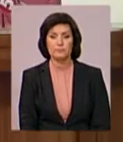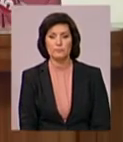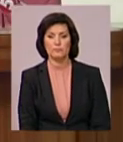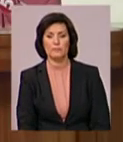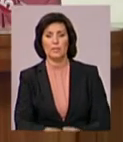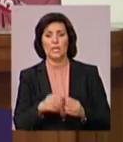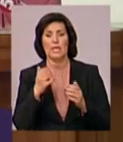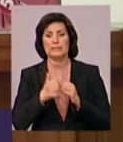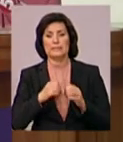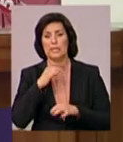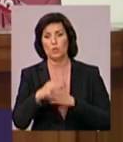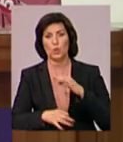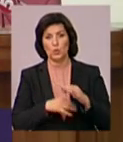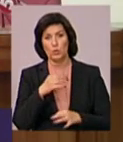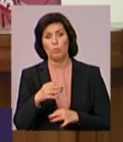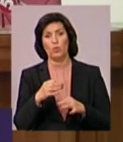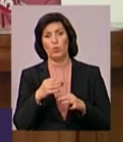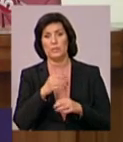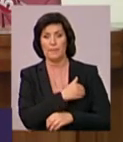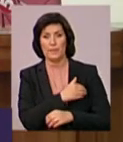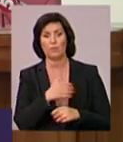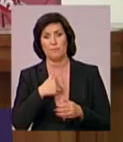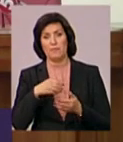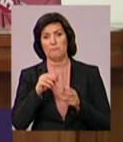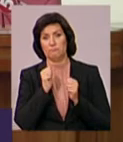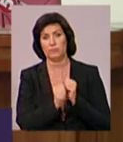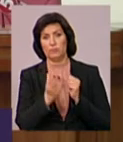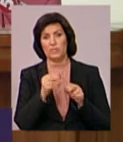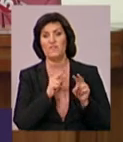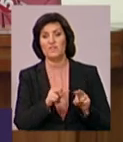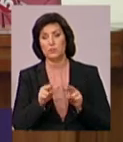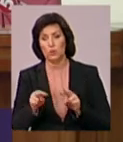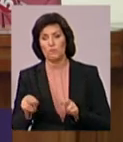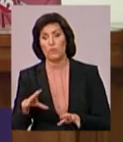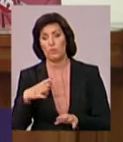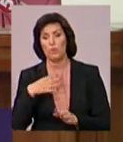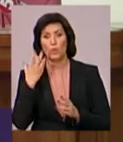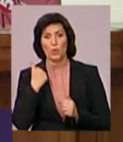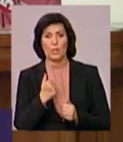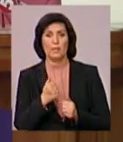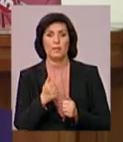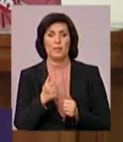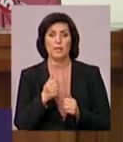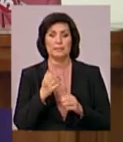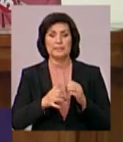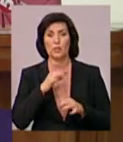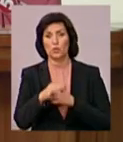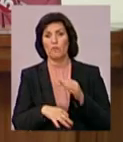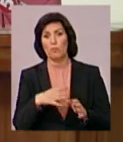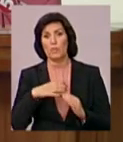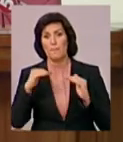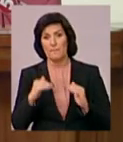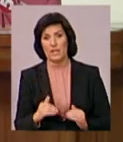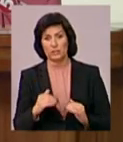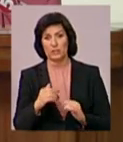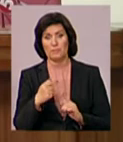Середньодобову температуру ми щодня відслідковуємо цей показник. У нас були дні, коли середньодобова температура була менше,